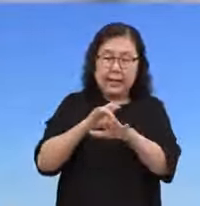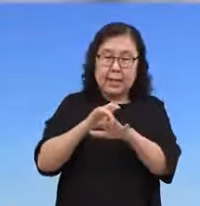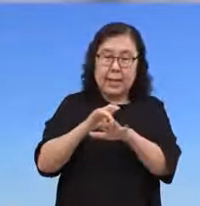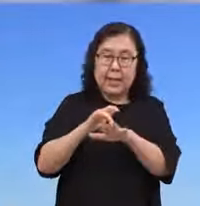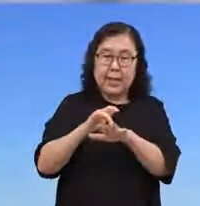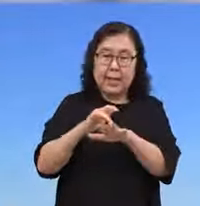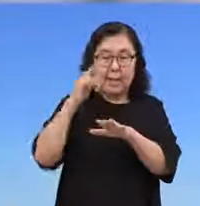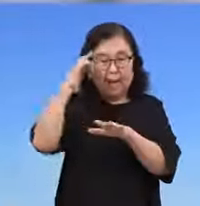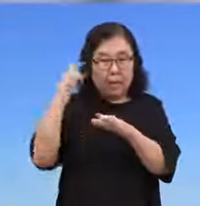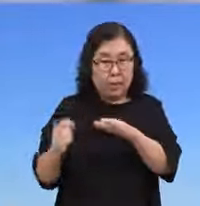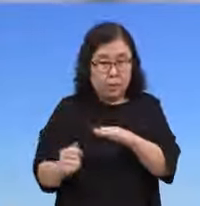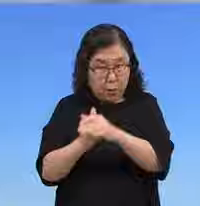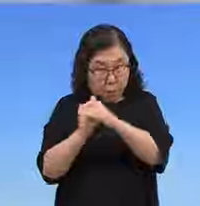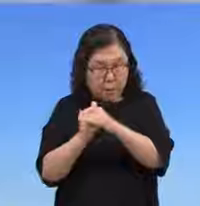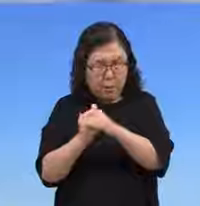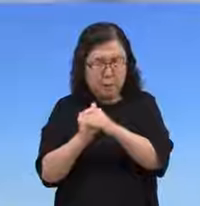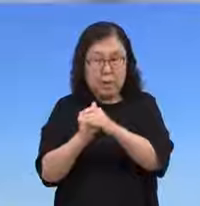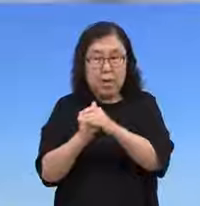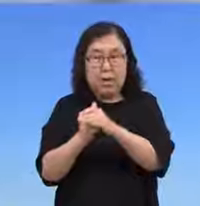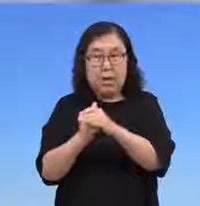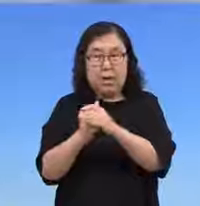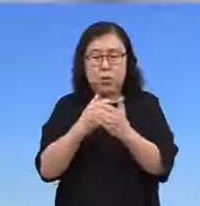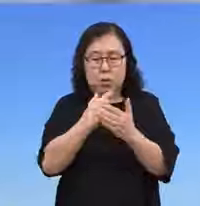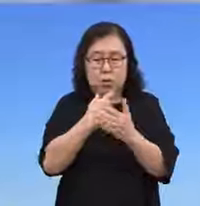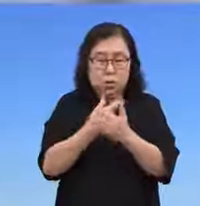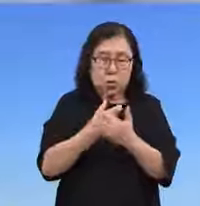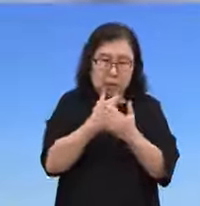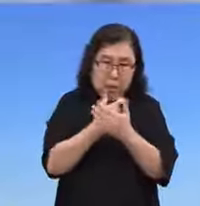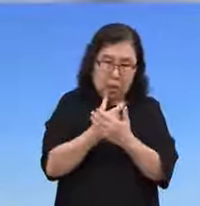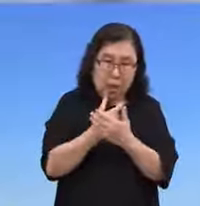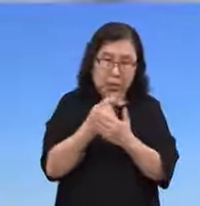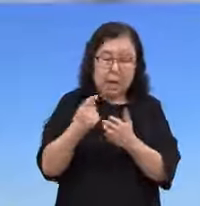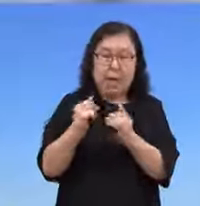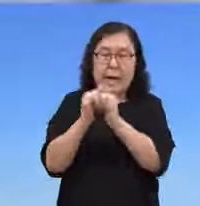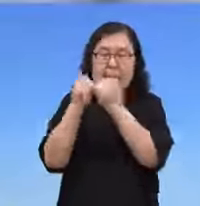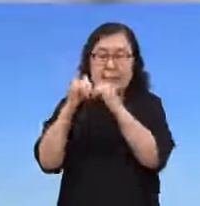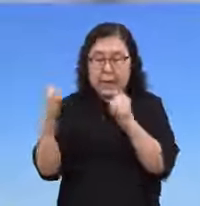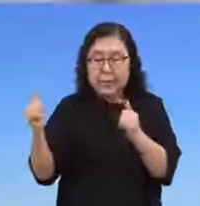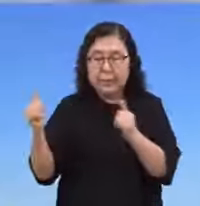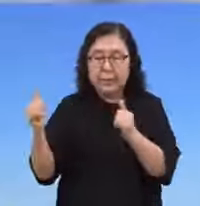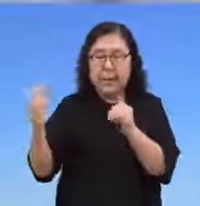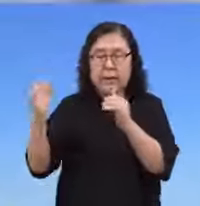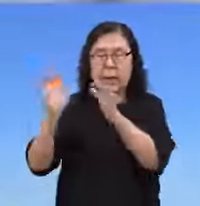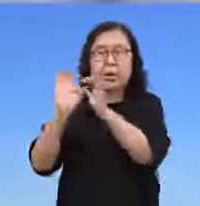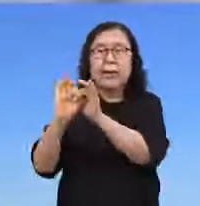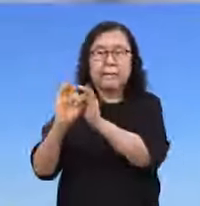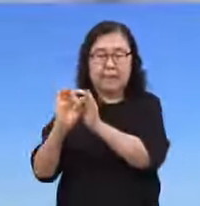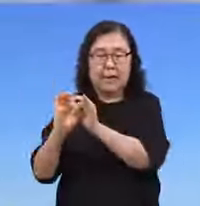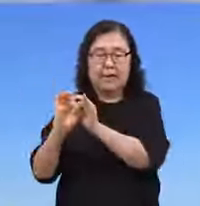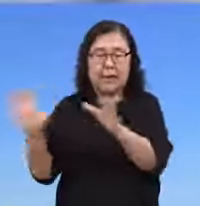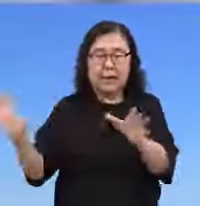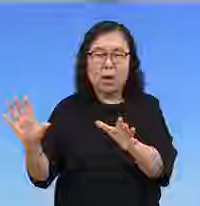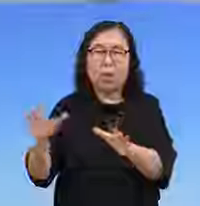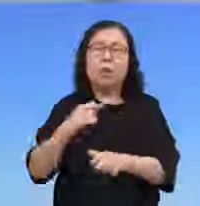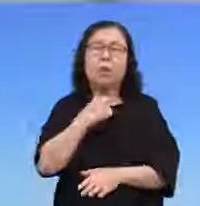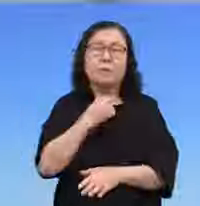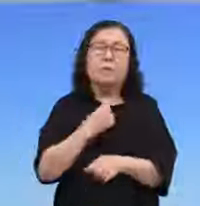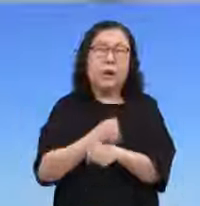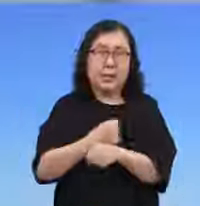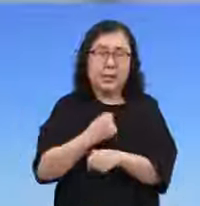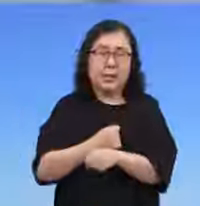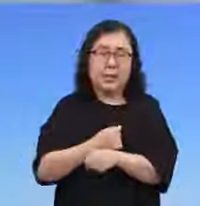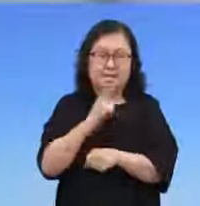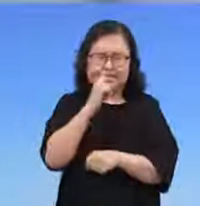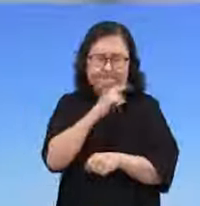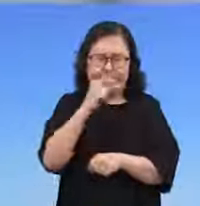전략이 속이는 건데 이게 사람 간의 싸움이라는 것으로 몰고 가려는 악한 관계가 있기 때문이라는 겁니다. 한국교회